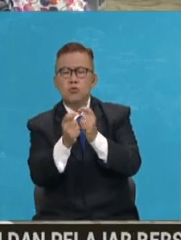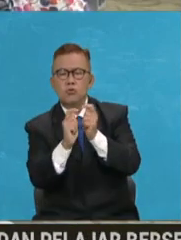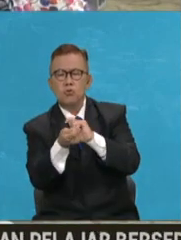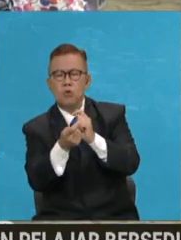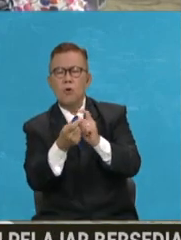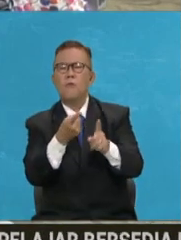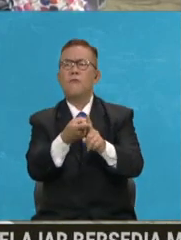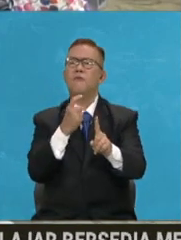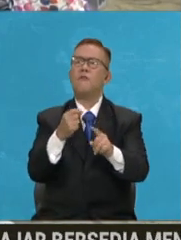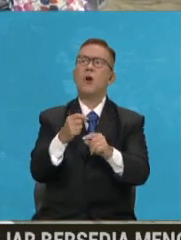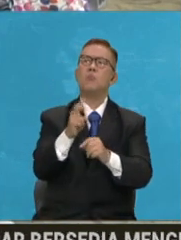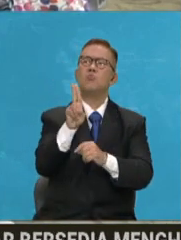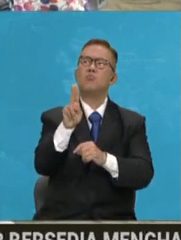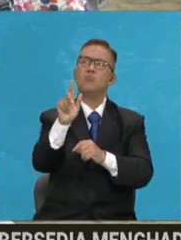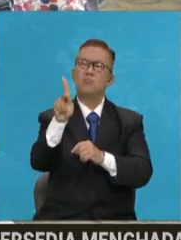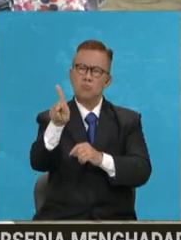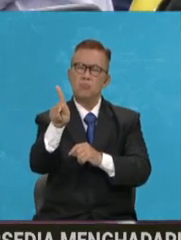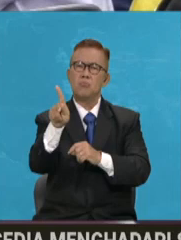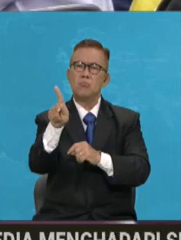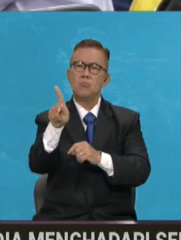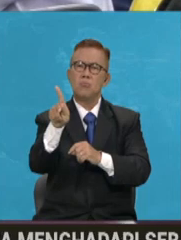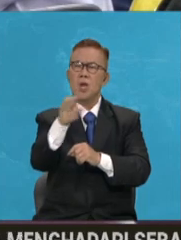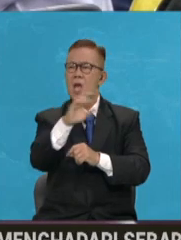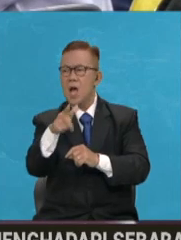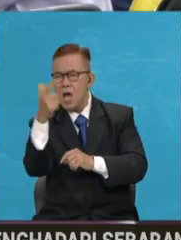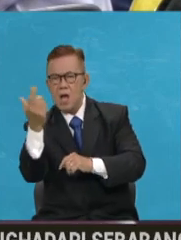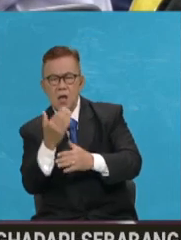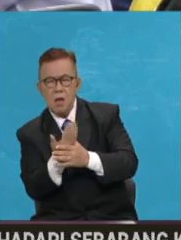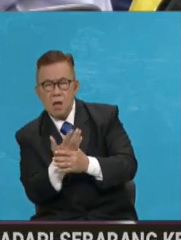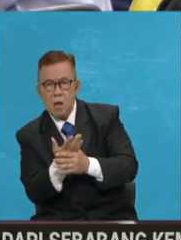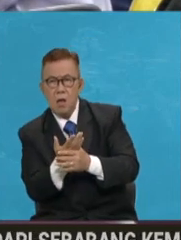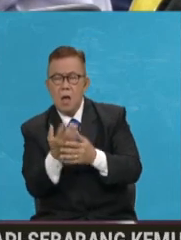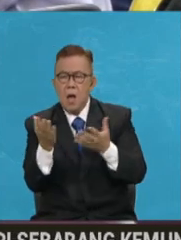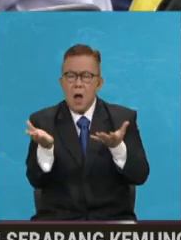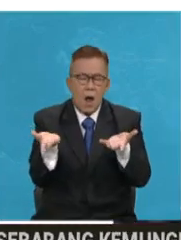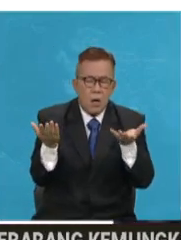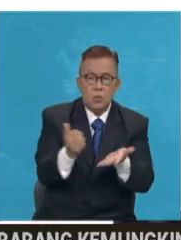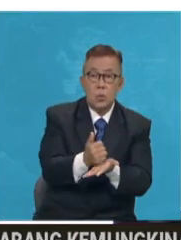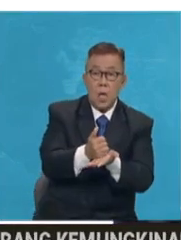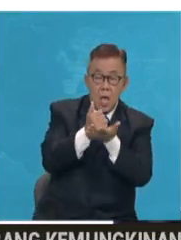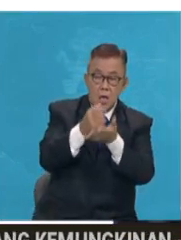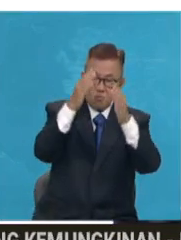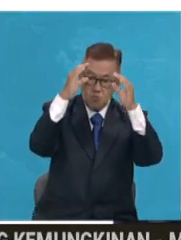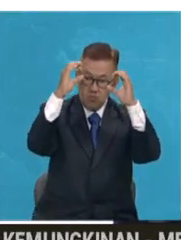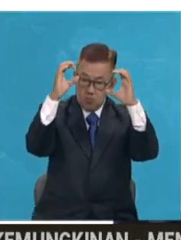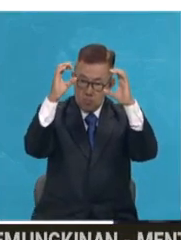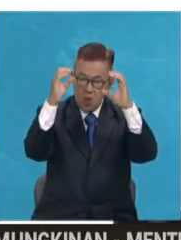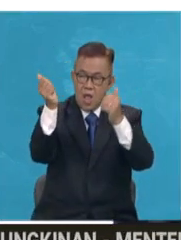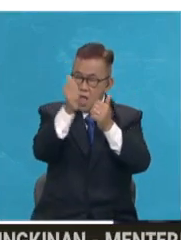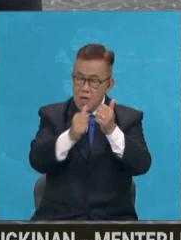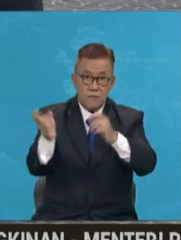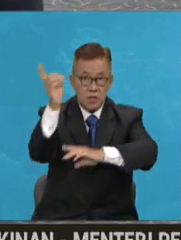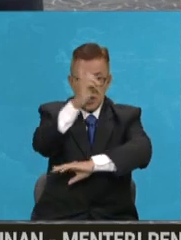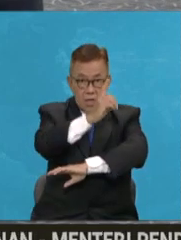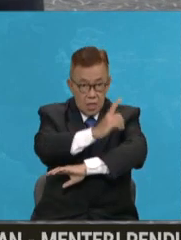dari London antara lain menyentuh mengenai pembelajaran untuk membantu guru membangunkan penilaian harian masing-masing